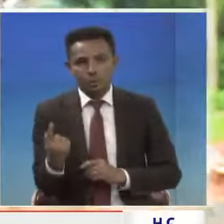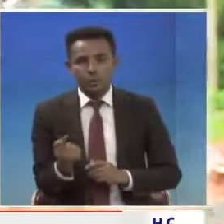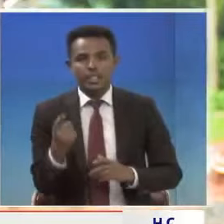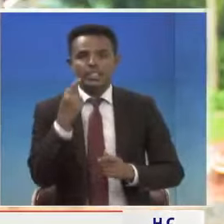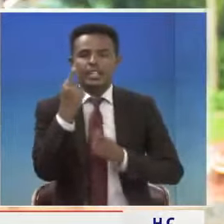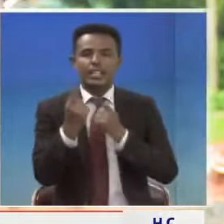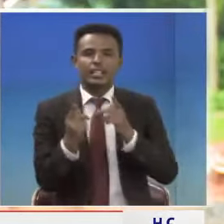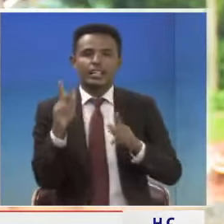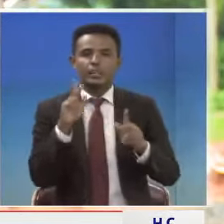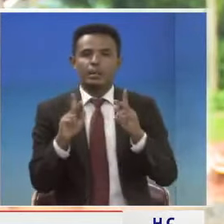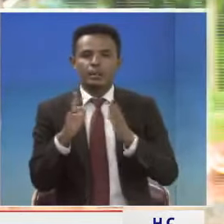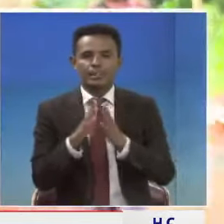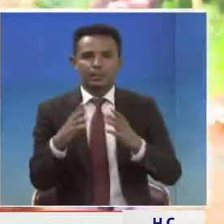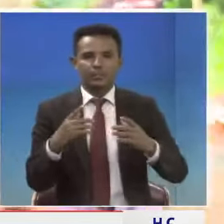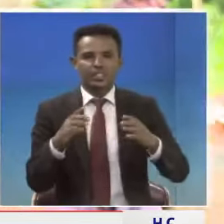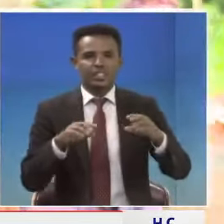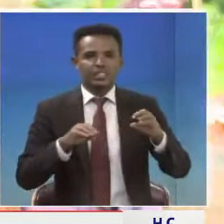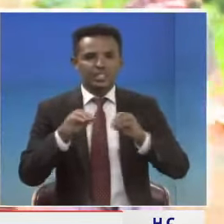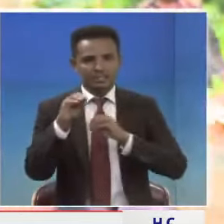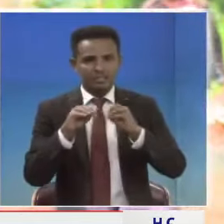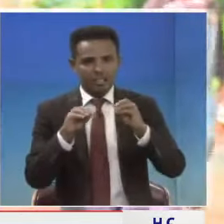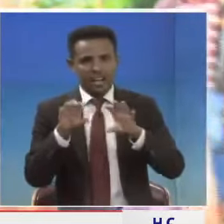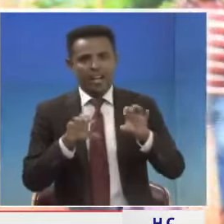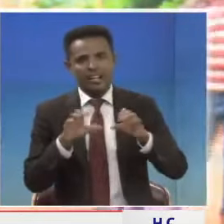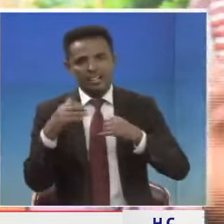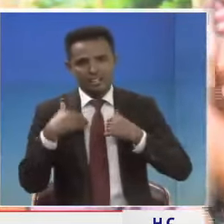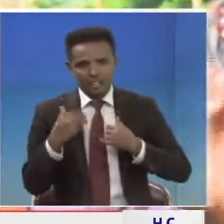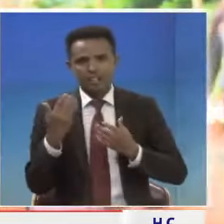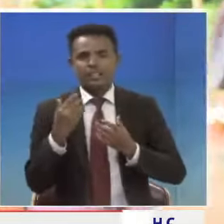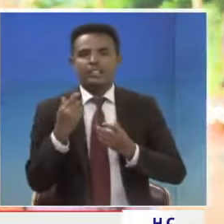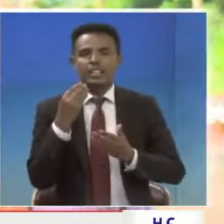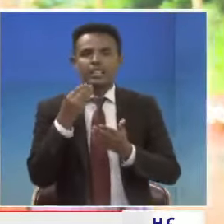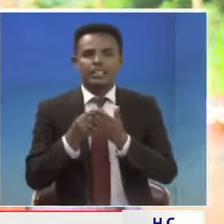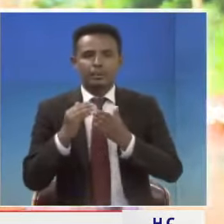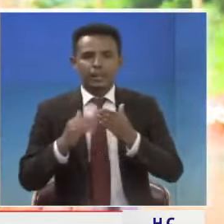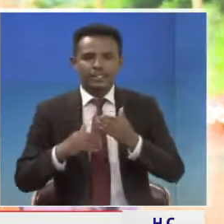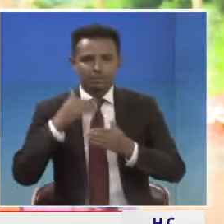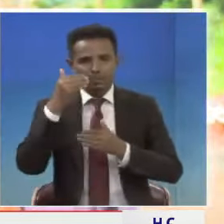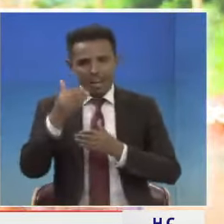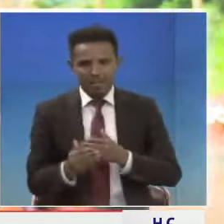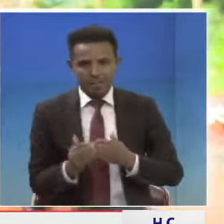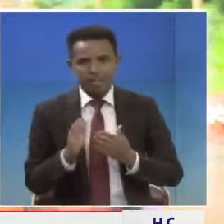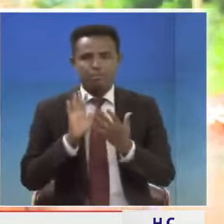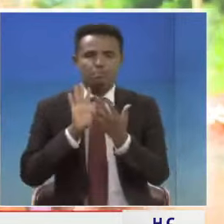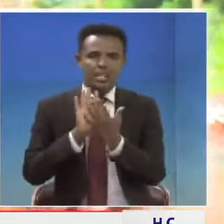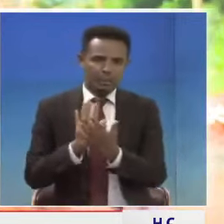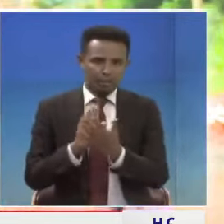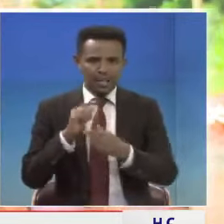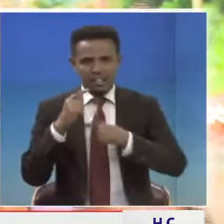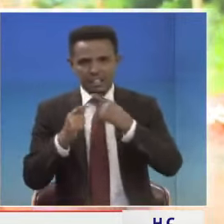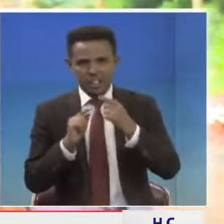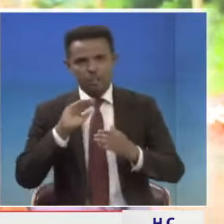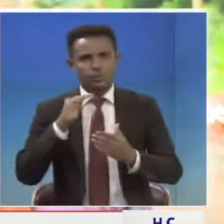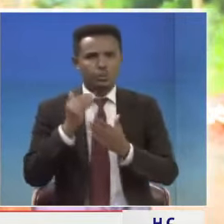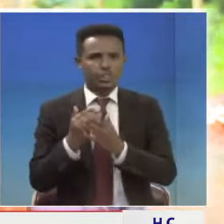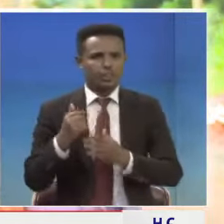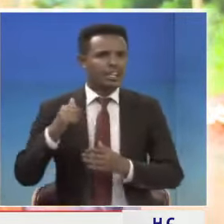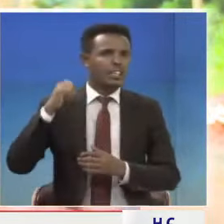ማህበረሰብ ሰፊ ተሳትፎ አድርጓል። ከገንዘባችን ማልፈን በግንባር ሄደ ልጆቻችን እኛም ራሳችን ከኋላ